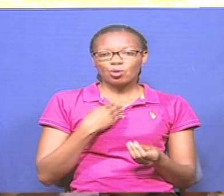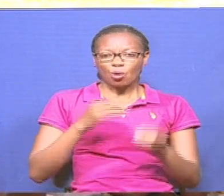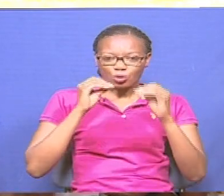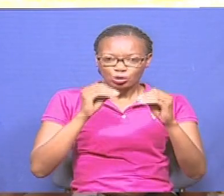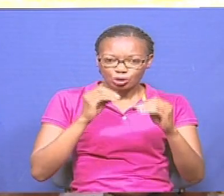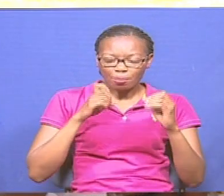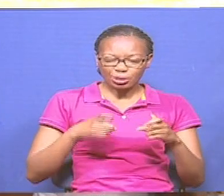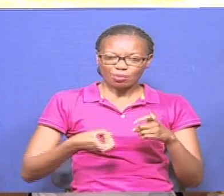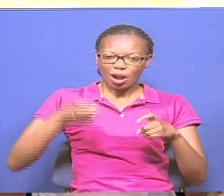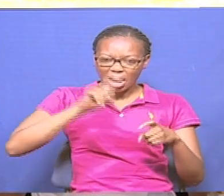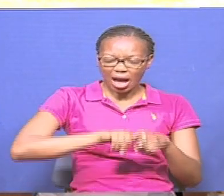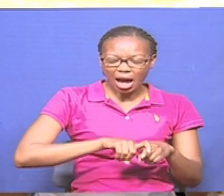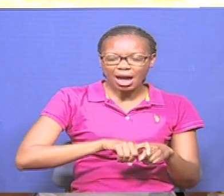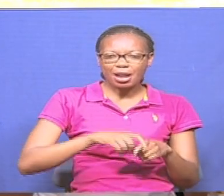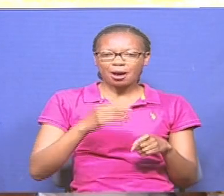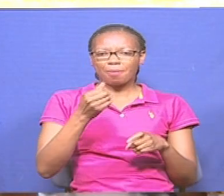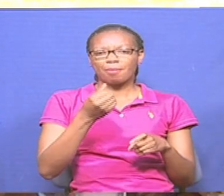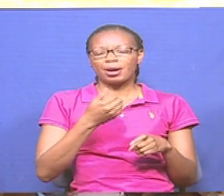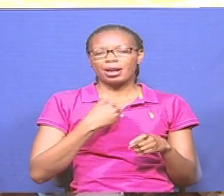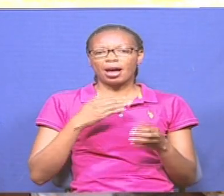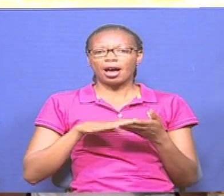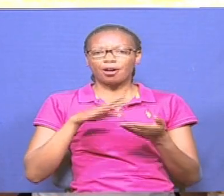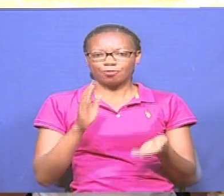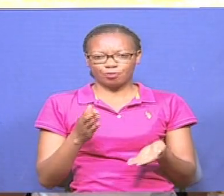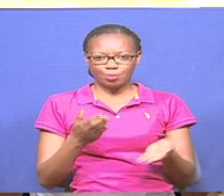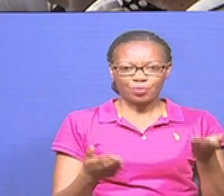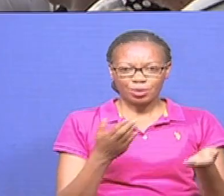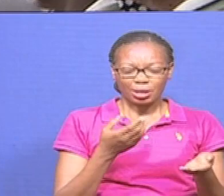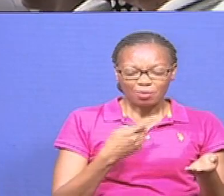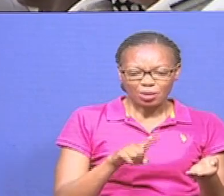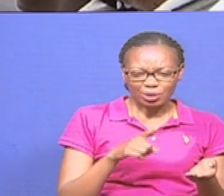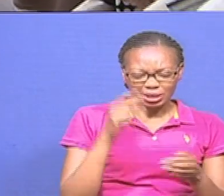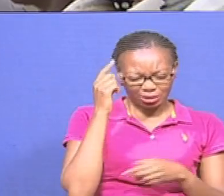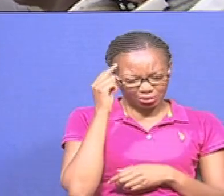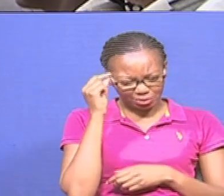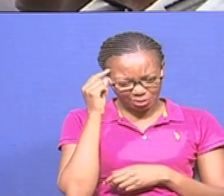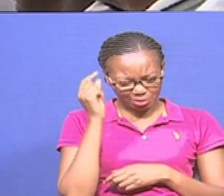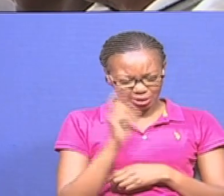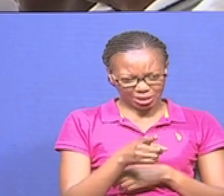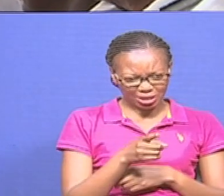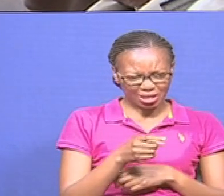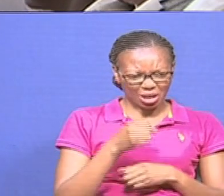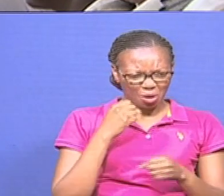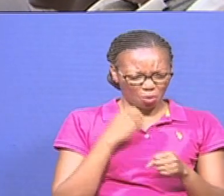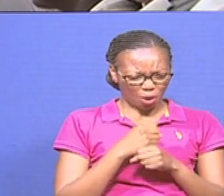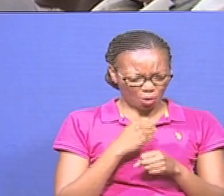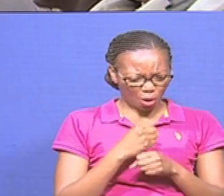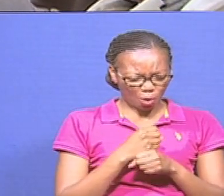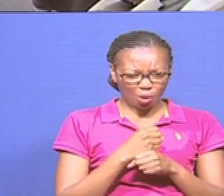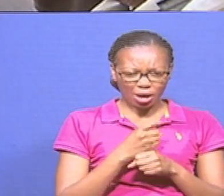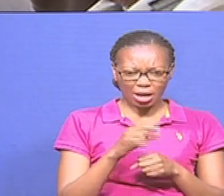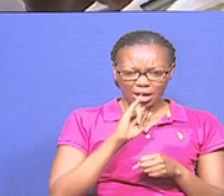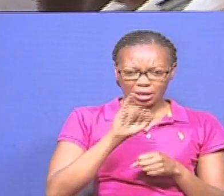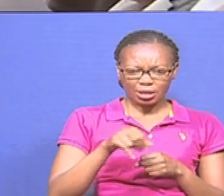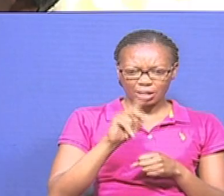vile wanaweza pia kuongeza value, waweze kuongeza profit yao. Huenda kama tu vile mimi unajiuliza, mbona huu